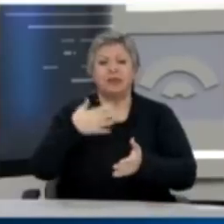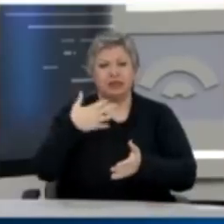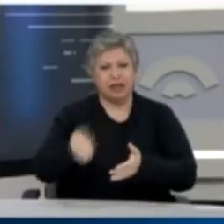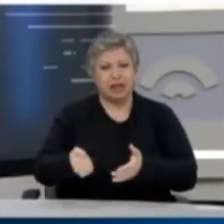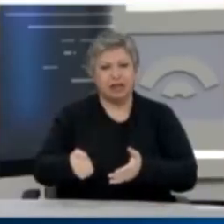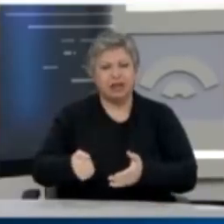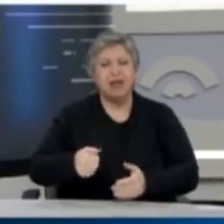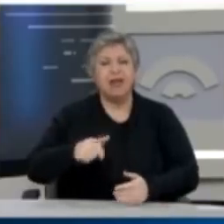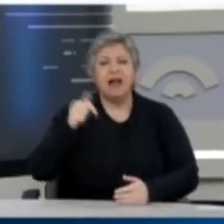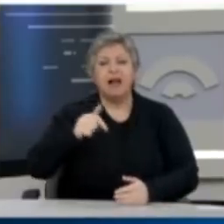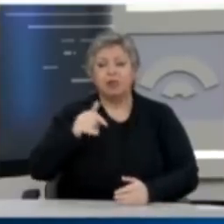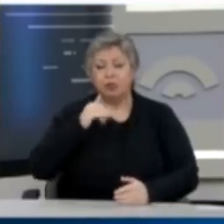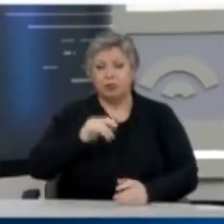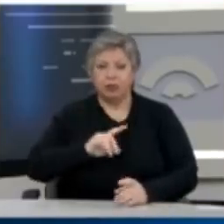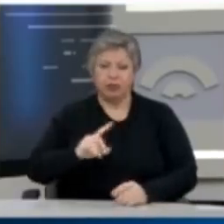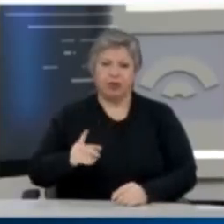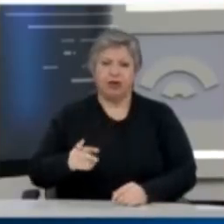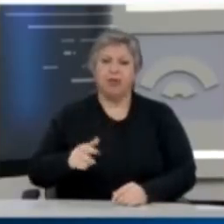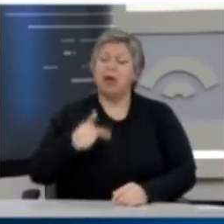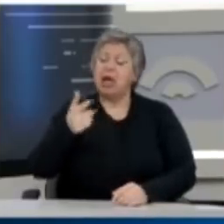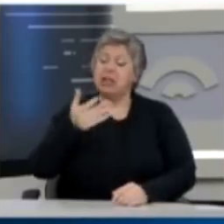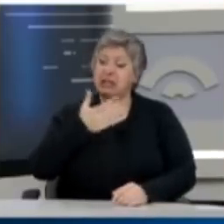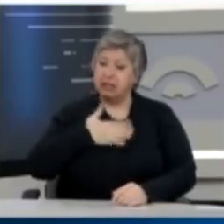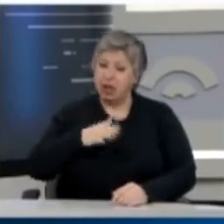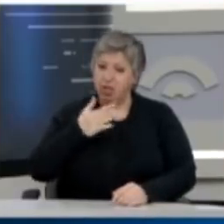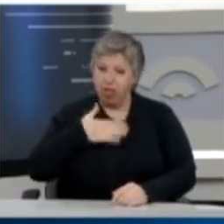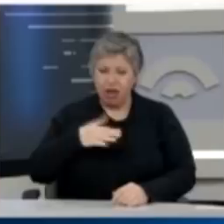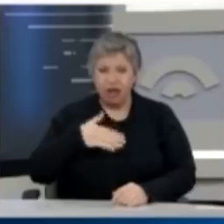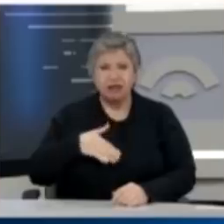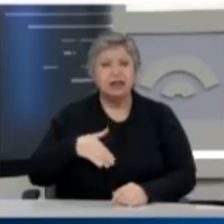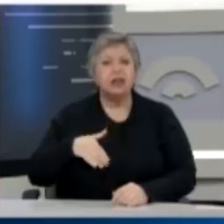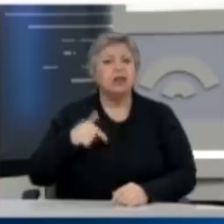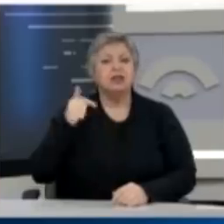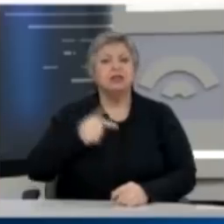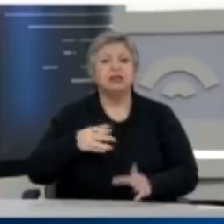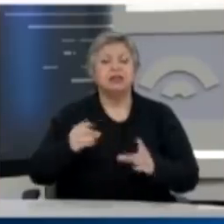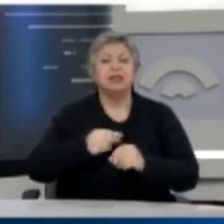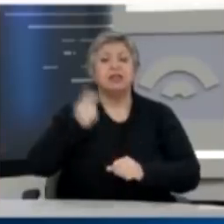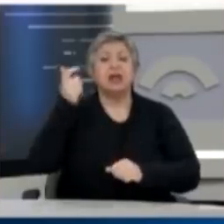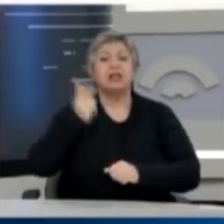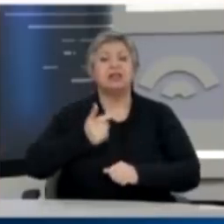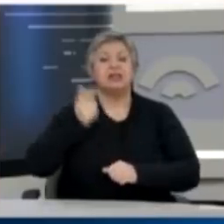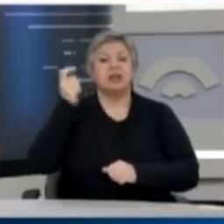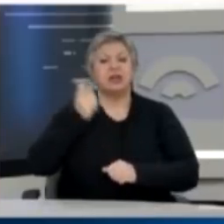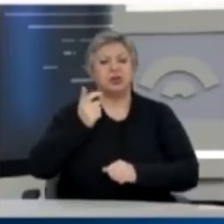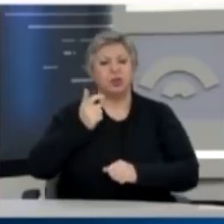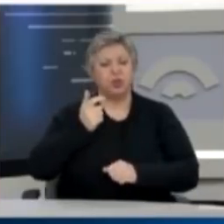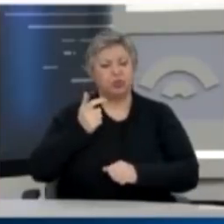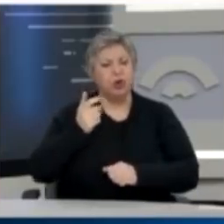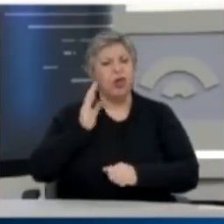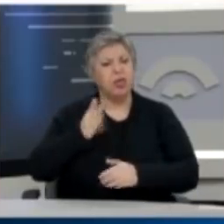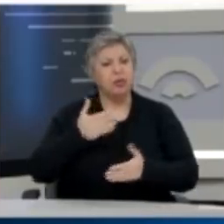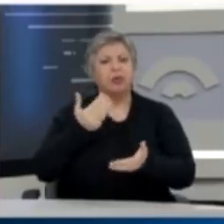κυβέρνησης, θέλατε να λύσετε το πρόβλημα της ομοιρίας των συμβασιούχων, θα μπορούσατε να προτείνετε